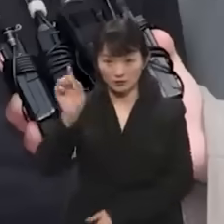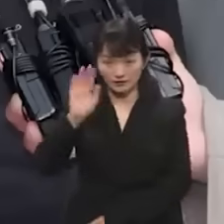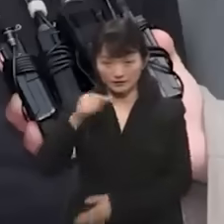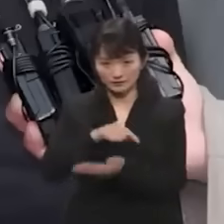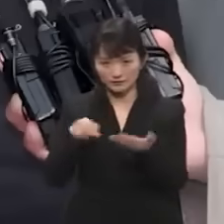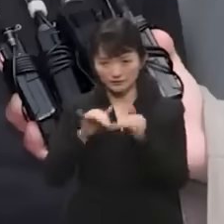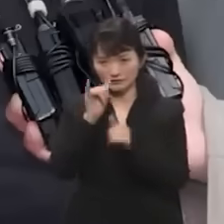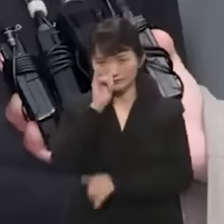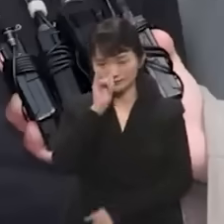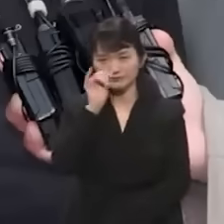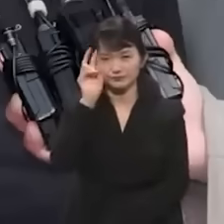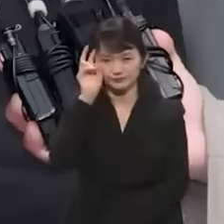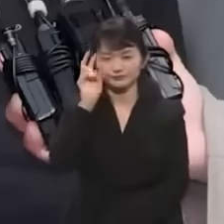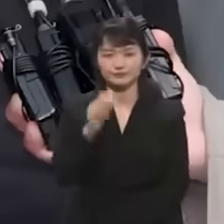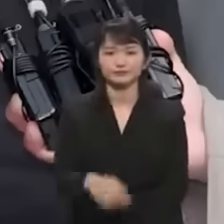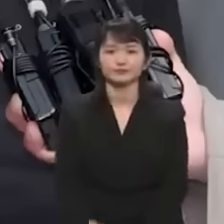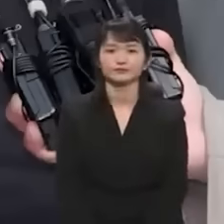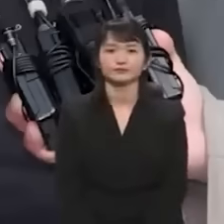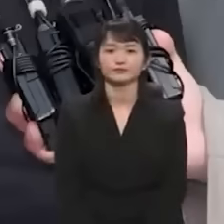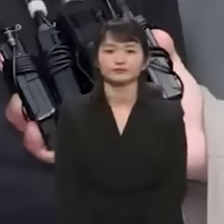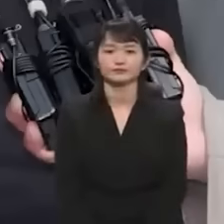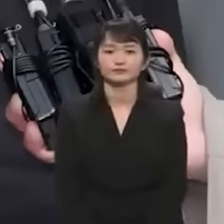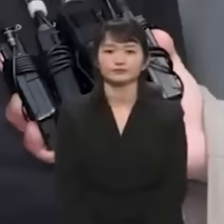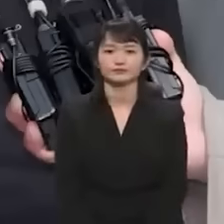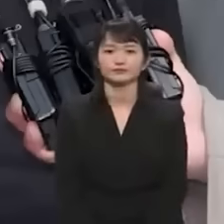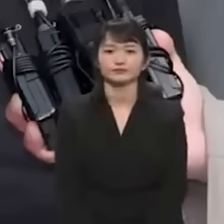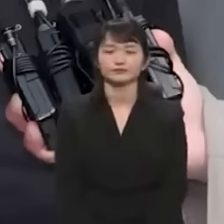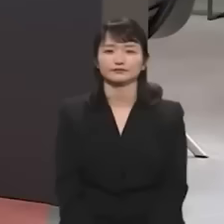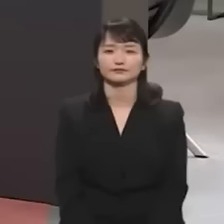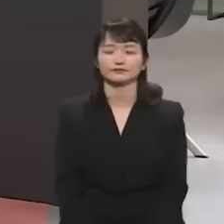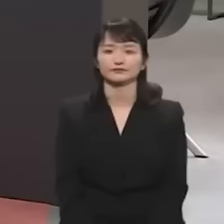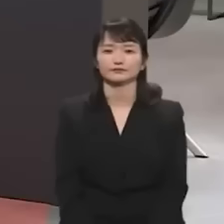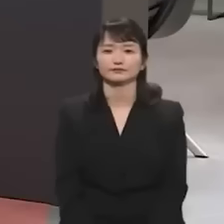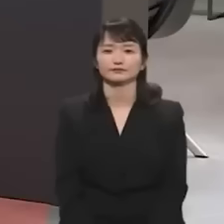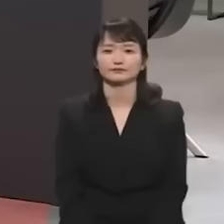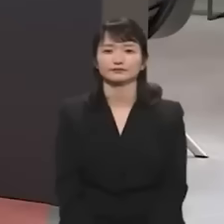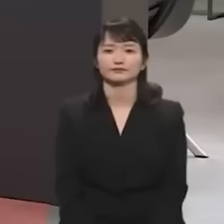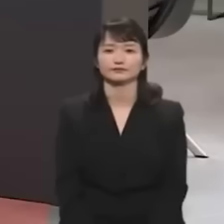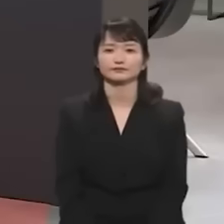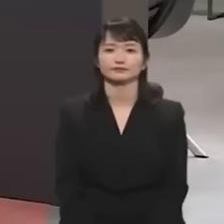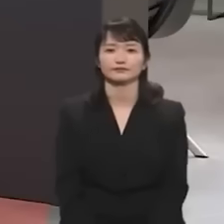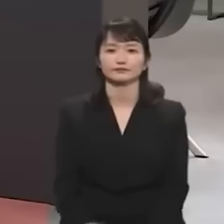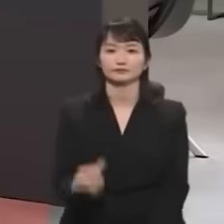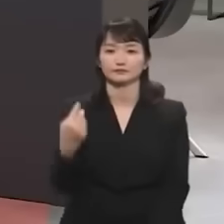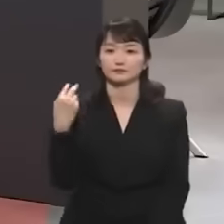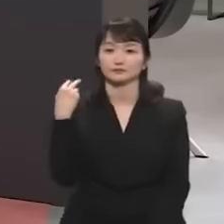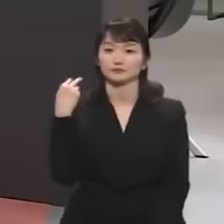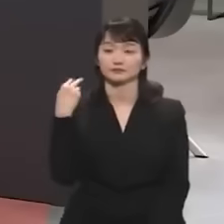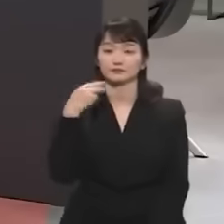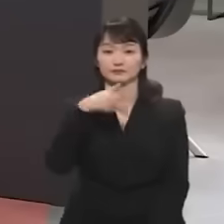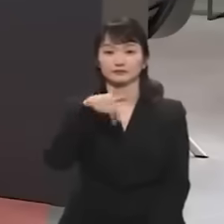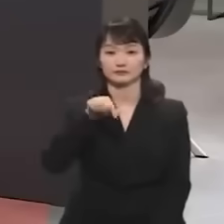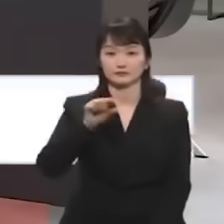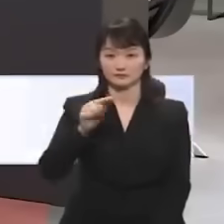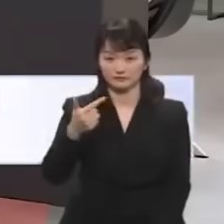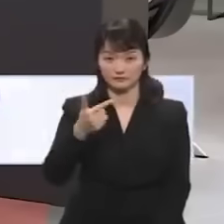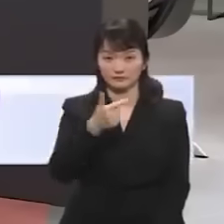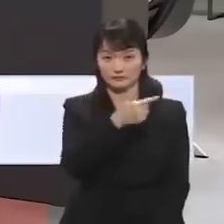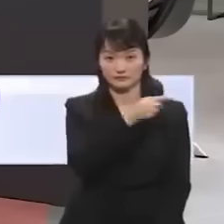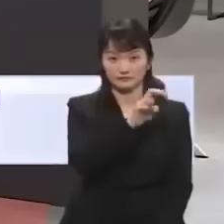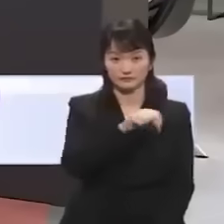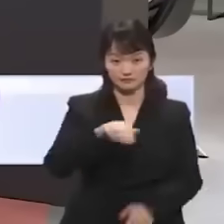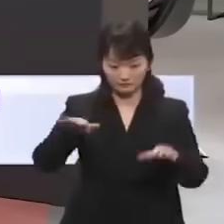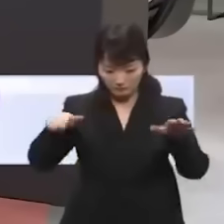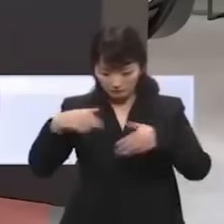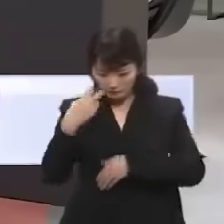않을까 하는 생각이 좀 듭니다네 일단 지금까지 파악된 부분이 28억이고 엊그제 이제 전시하고 남씨가 대질